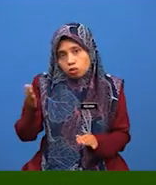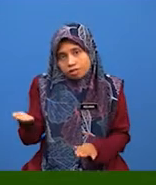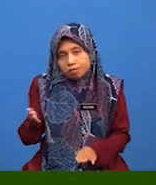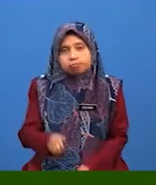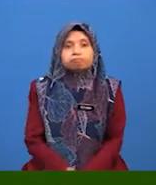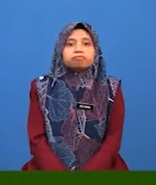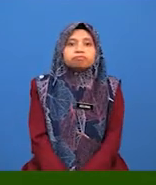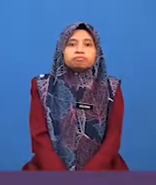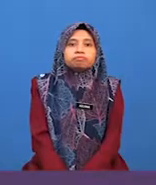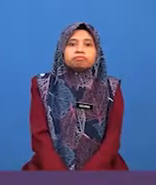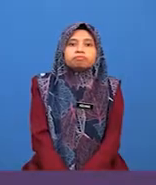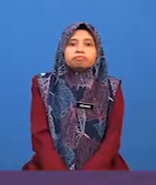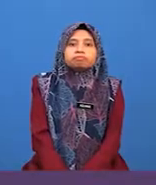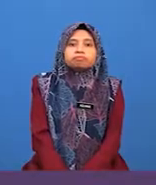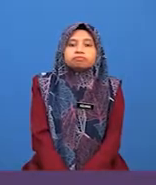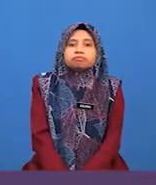susunan songsang.